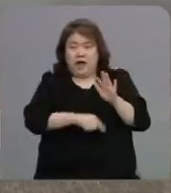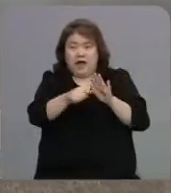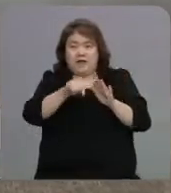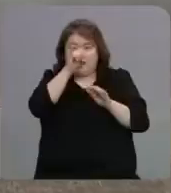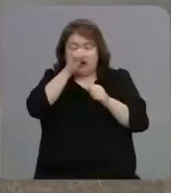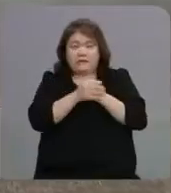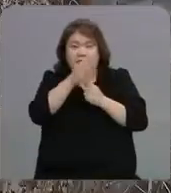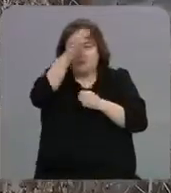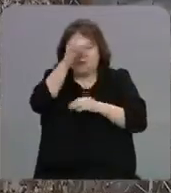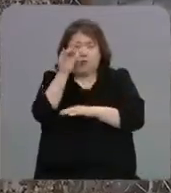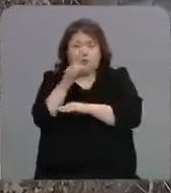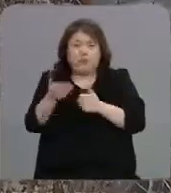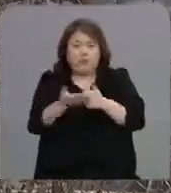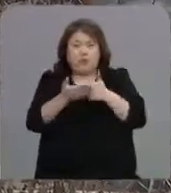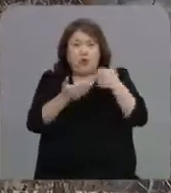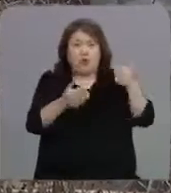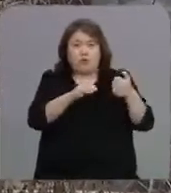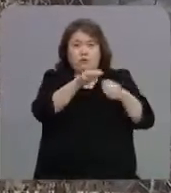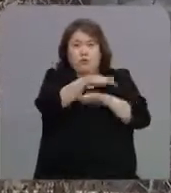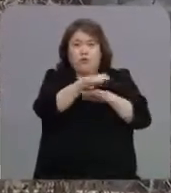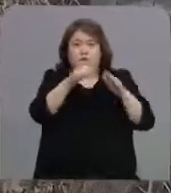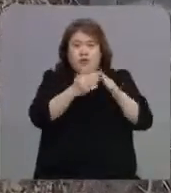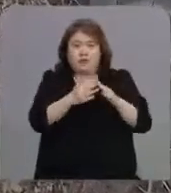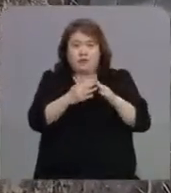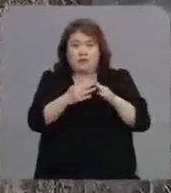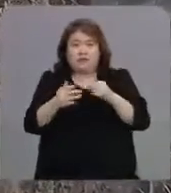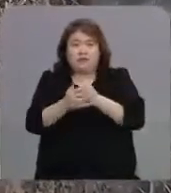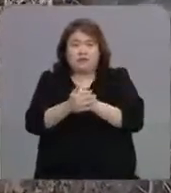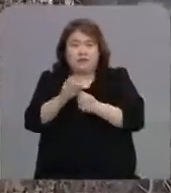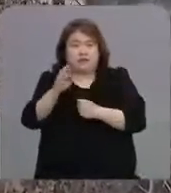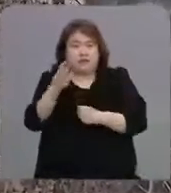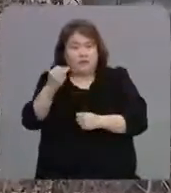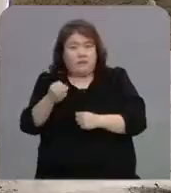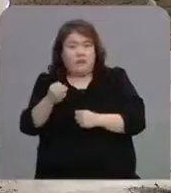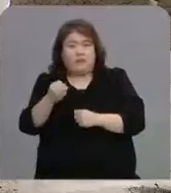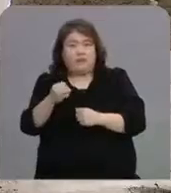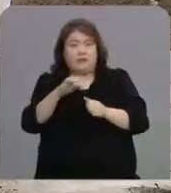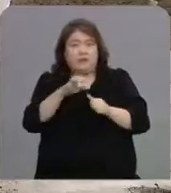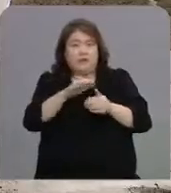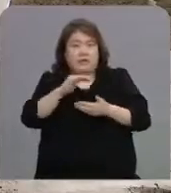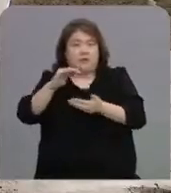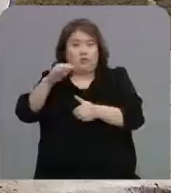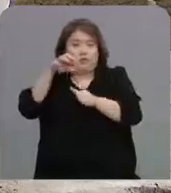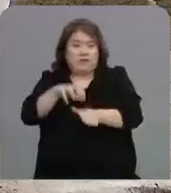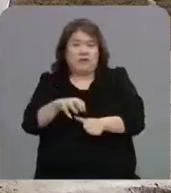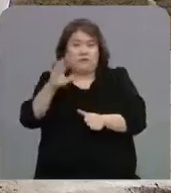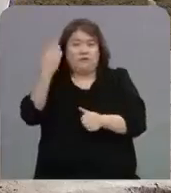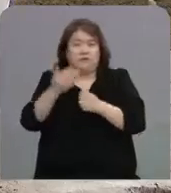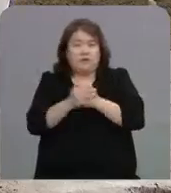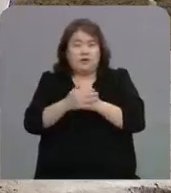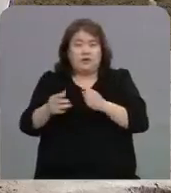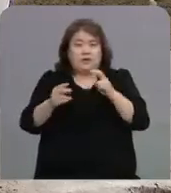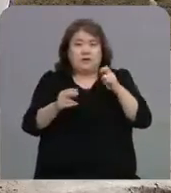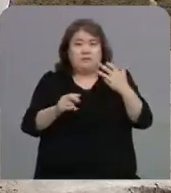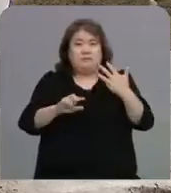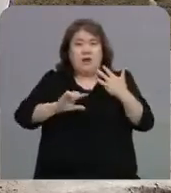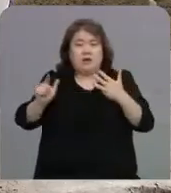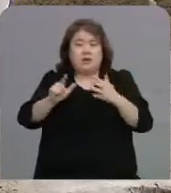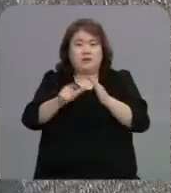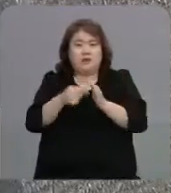50여 곳 탑과 5를 300여 만 마리는 이동제한 조치를 받습니다 전북 에서는 이미 지난달 28일